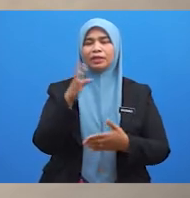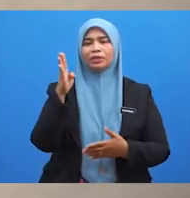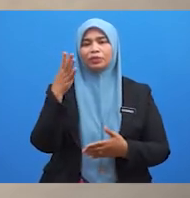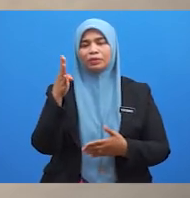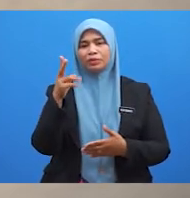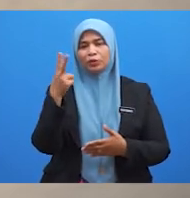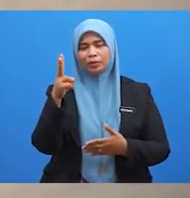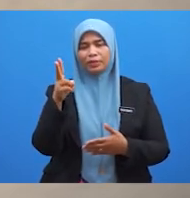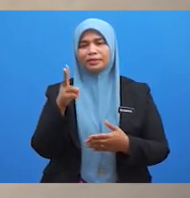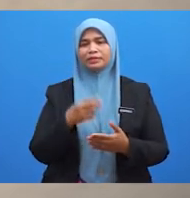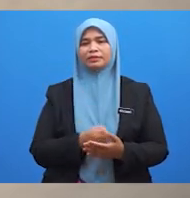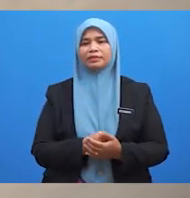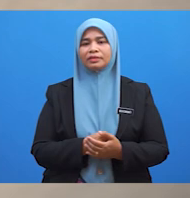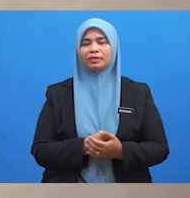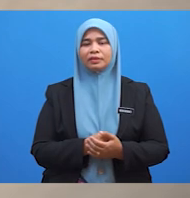ayat.